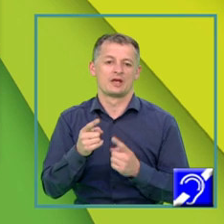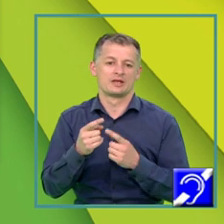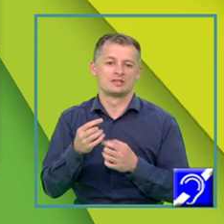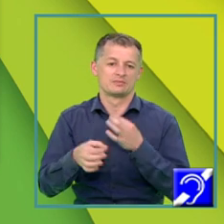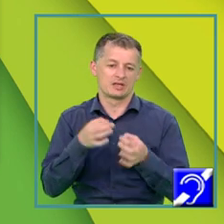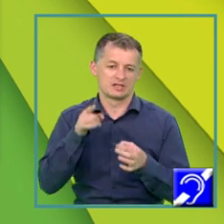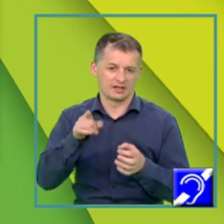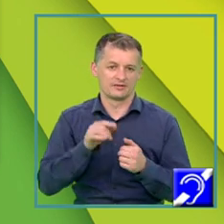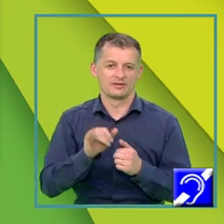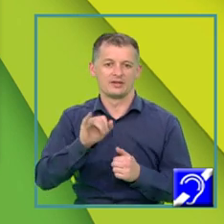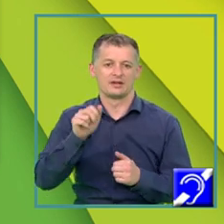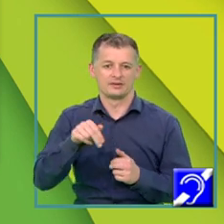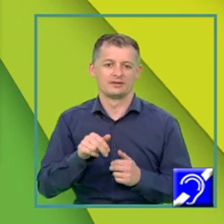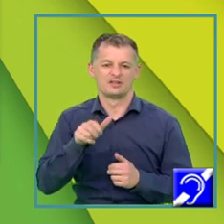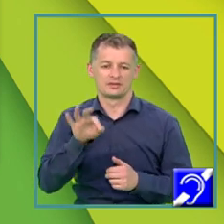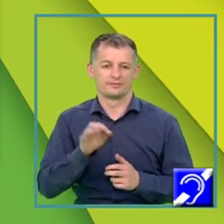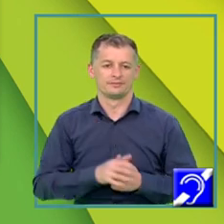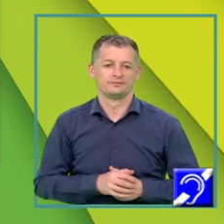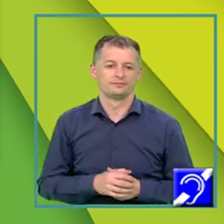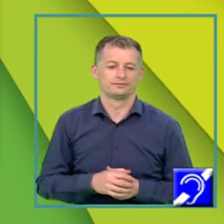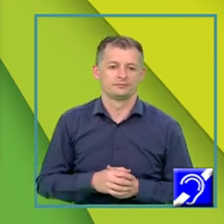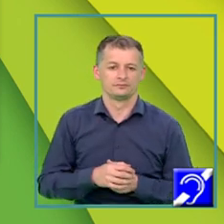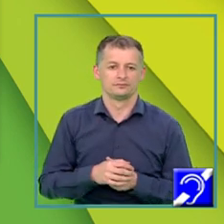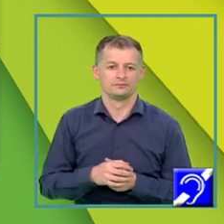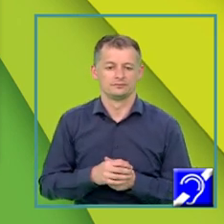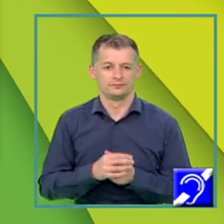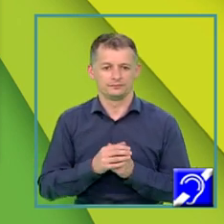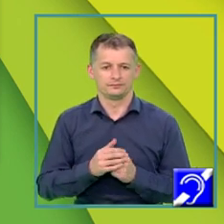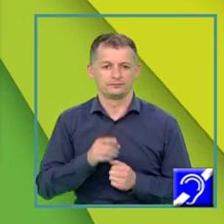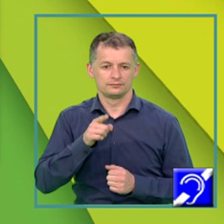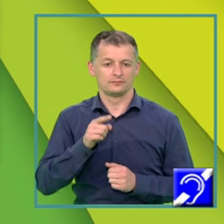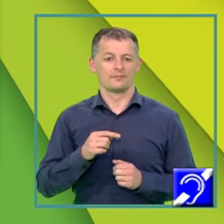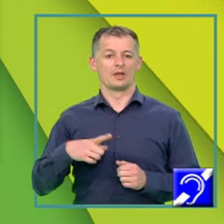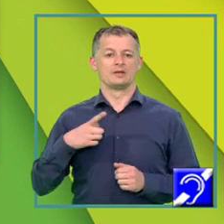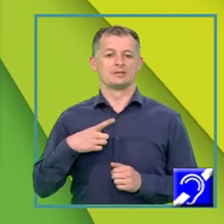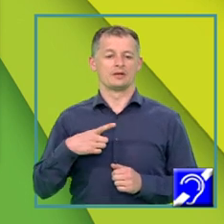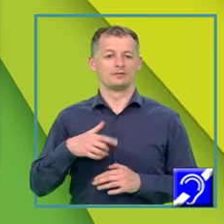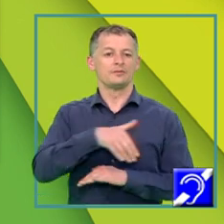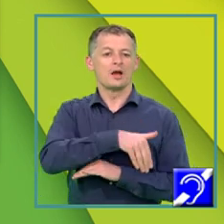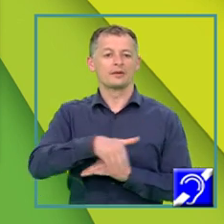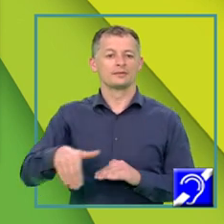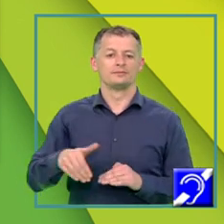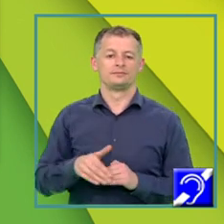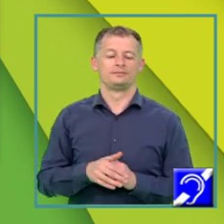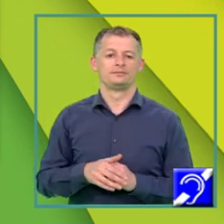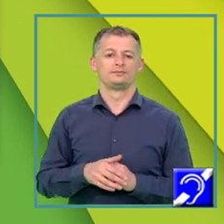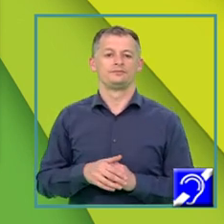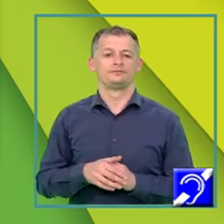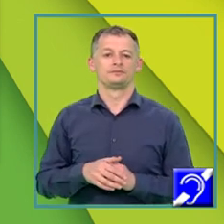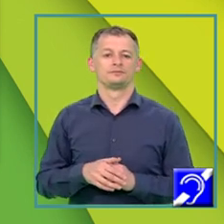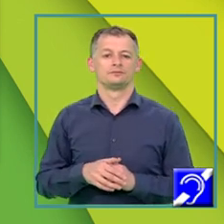plus expresie int și va reprezenta adresa aflată